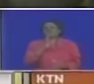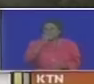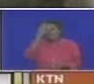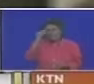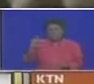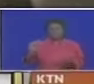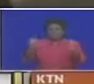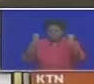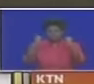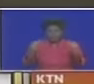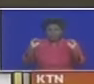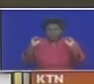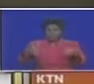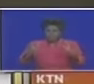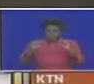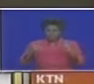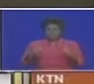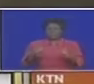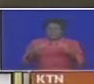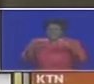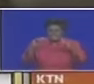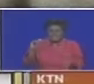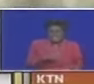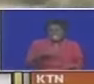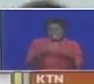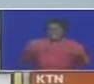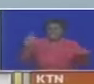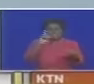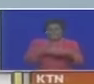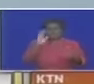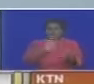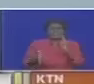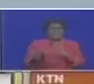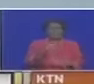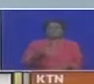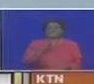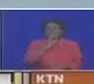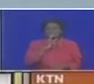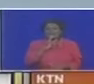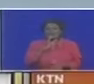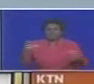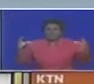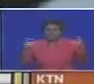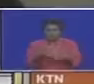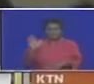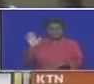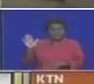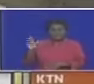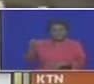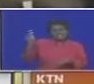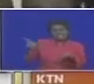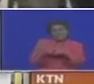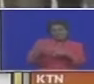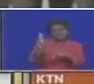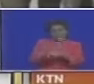nguvu na anaweza kustahimili muda wowote bila ya kunywa maji. Jamii ya Ogaden pia hutumia